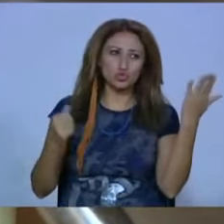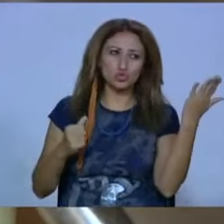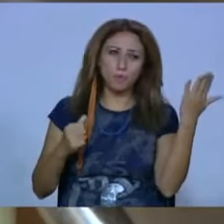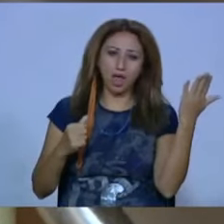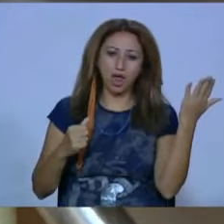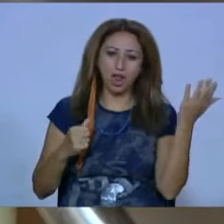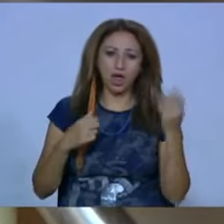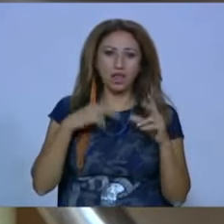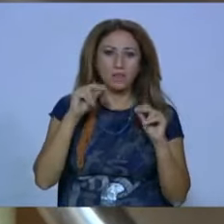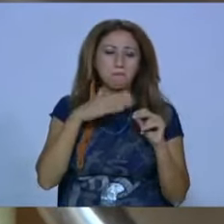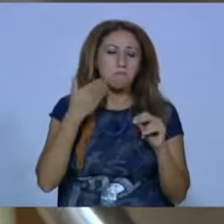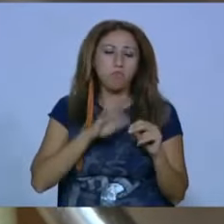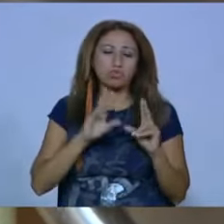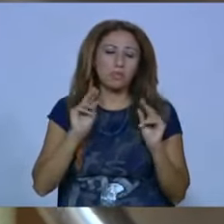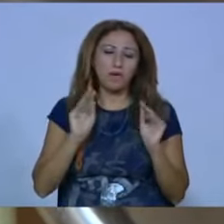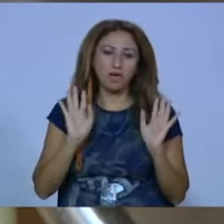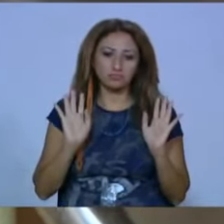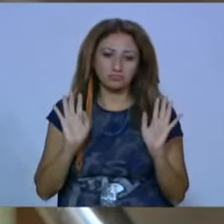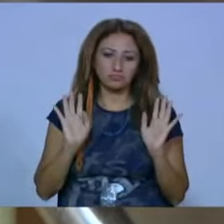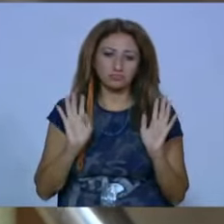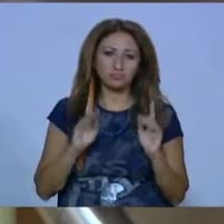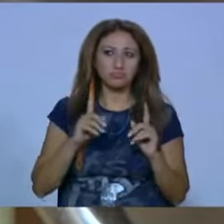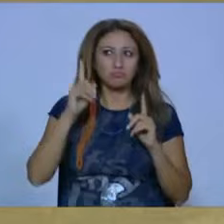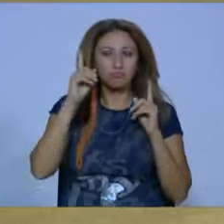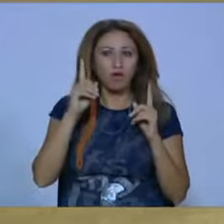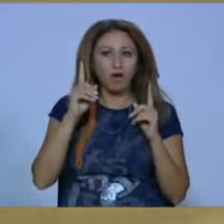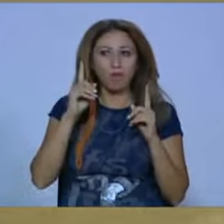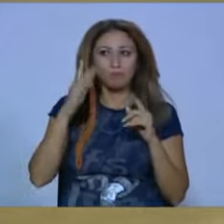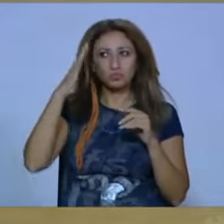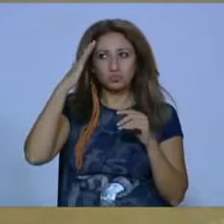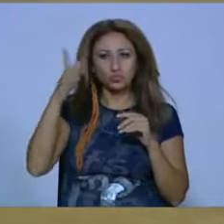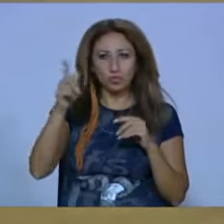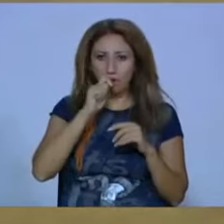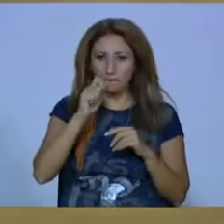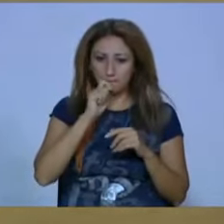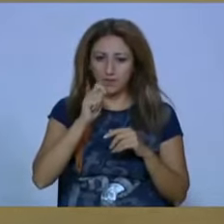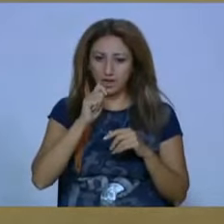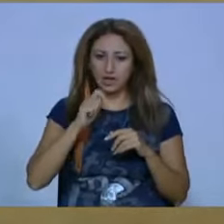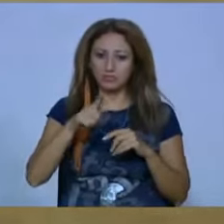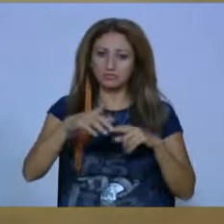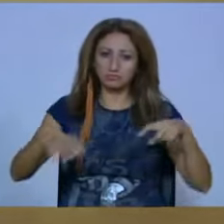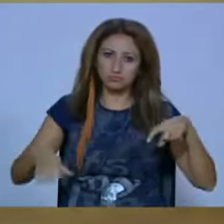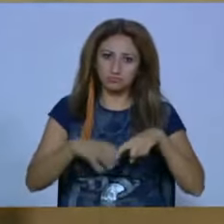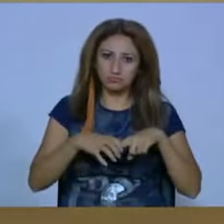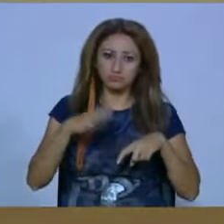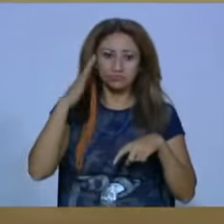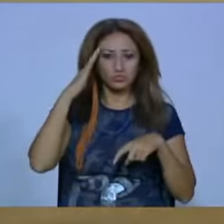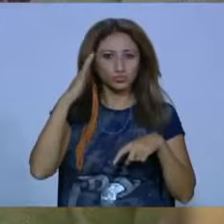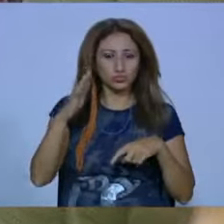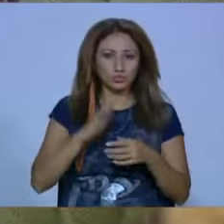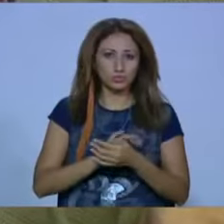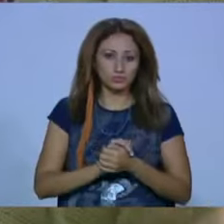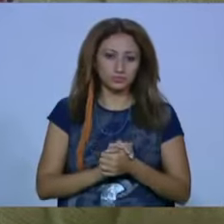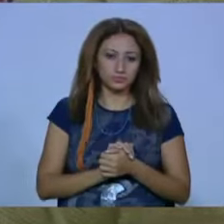انا مت بصراحه لما حصلت. وربنا يكرمه الاستاذ دكتور عمر النسي ان هو استضافني. حصل ان